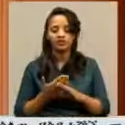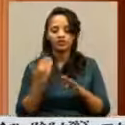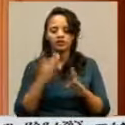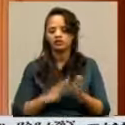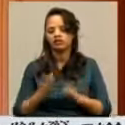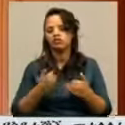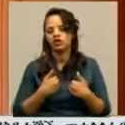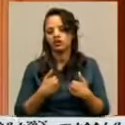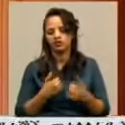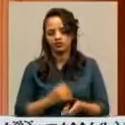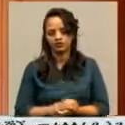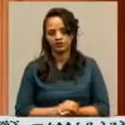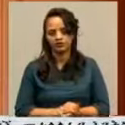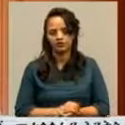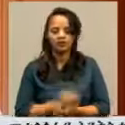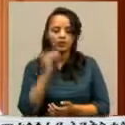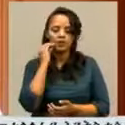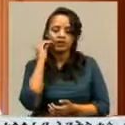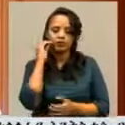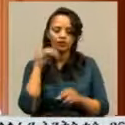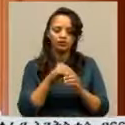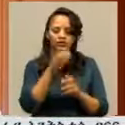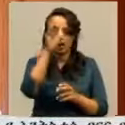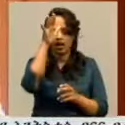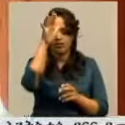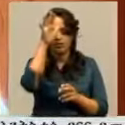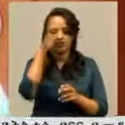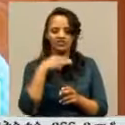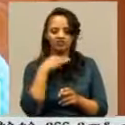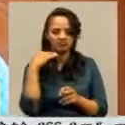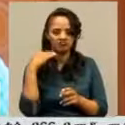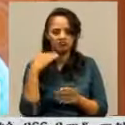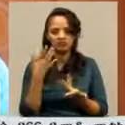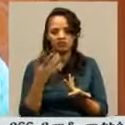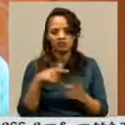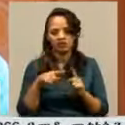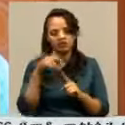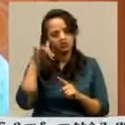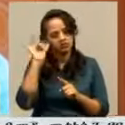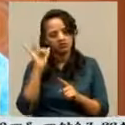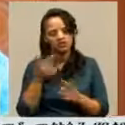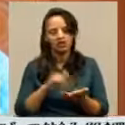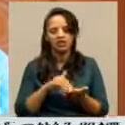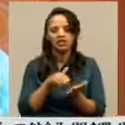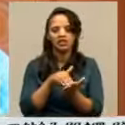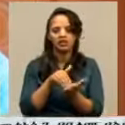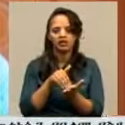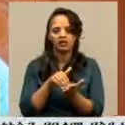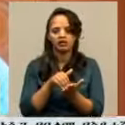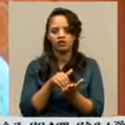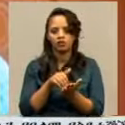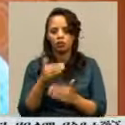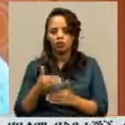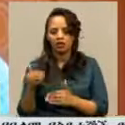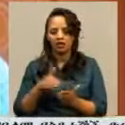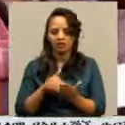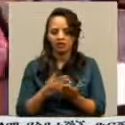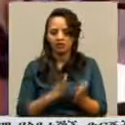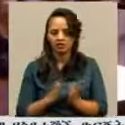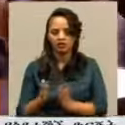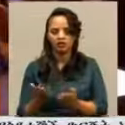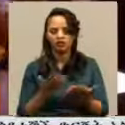አለው። ቤት ውስጥ አባት የእርድ ነገር ያዘጋጃል። እንደገና ደግሞ ቂቤ፣ ልጆቿ ጎረቤቶቿ ቂቤ አንጥረው ይዘው